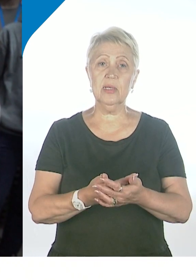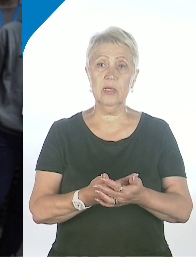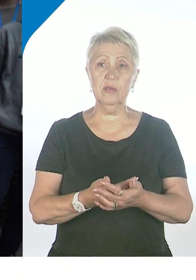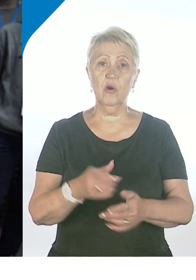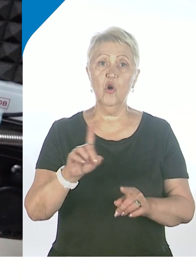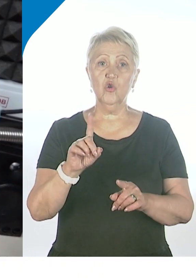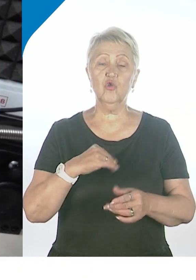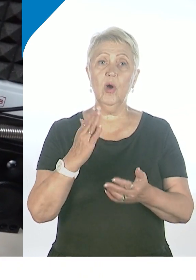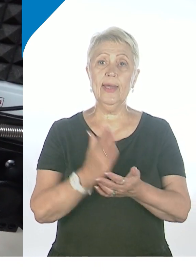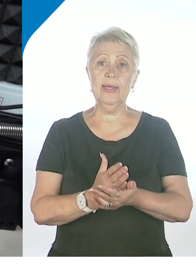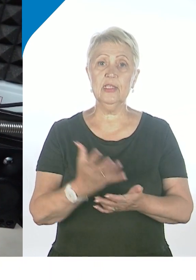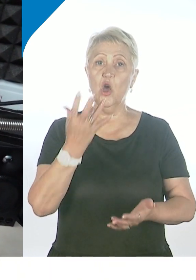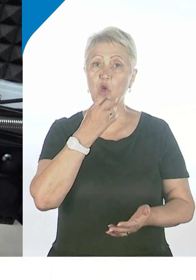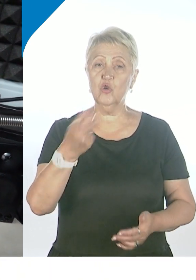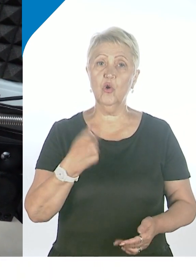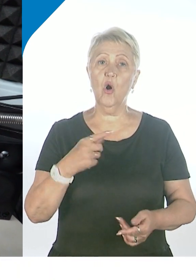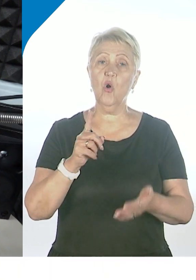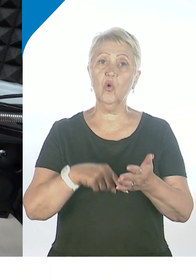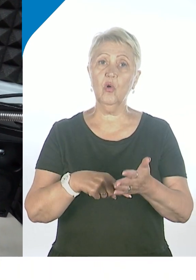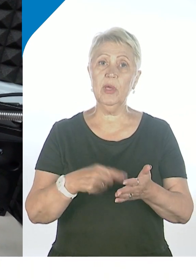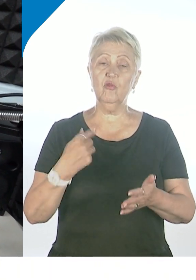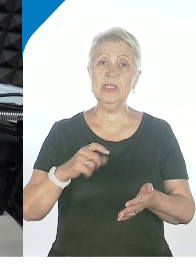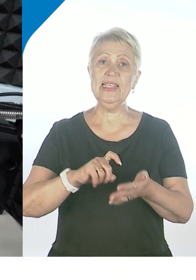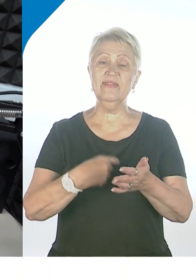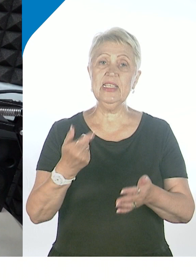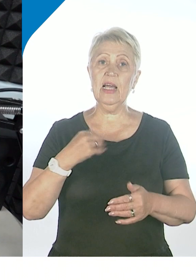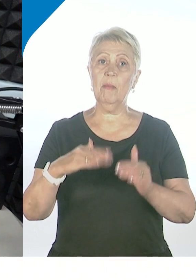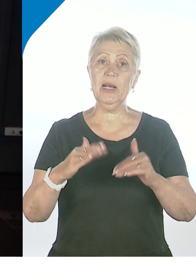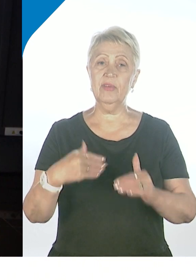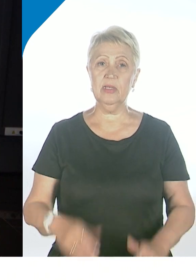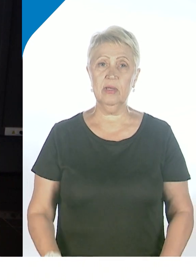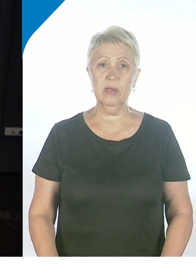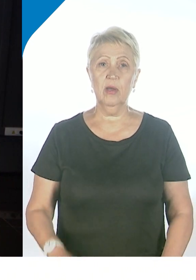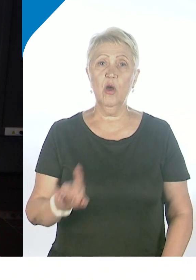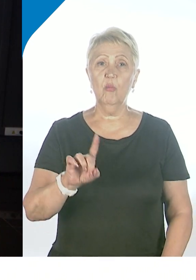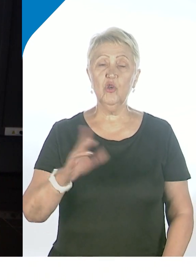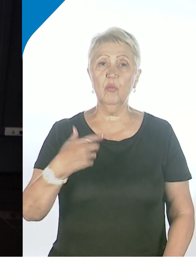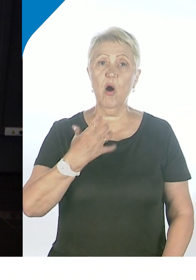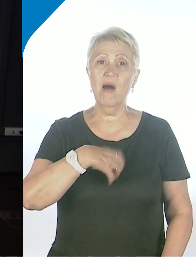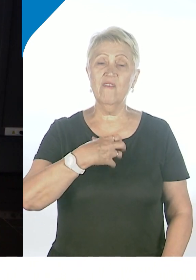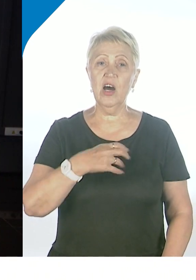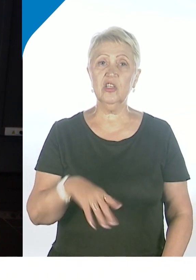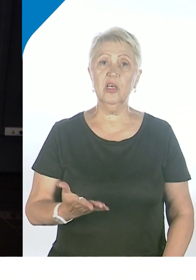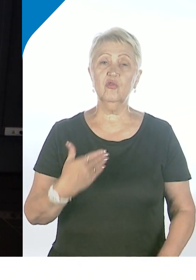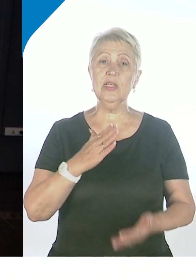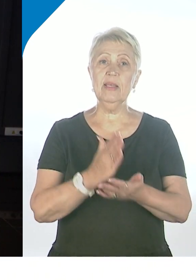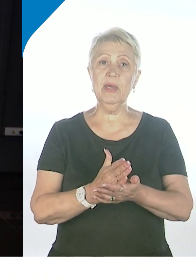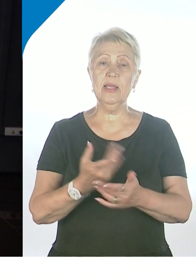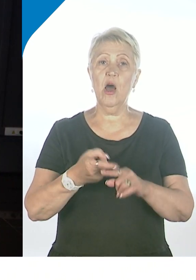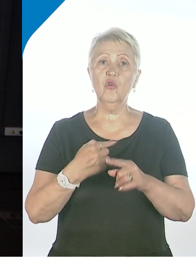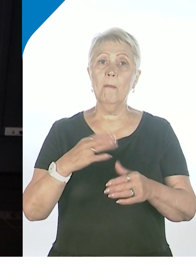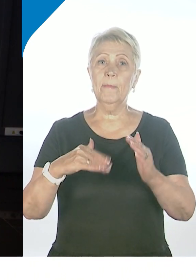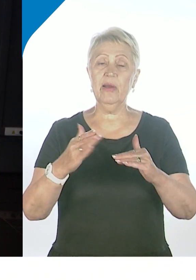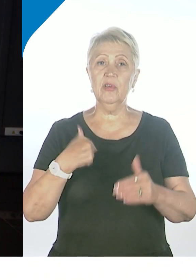показать, что есть еще, кроме общеизвестных каких-то профессий. Почему важно иметь этот ясный взор, да, на профессию, на тот